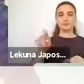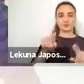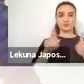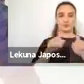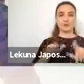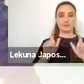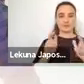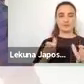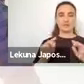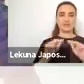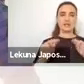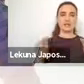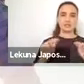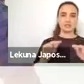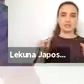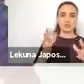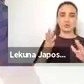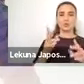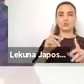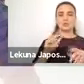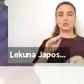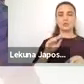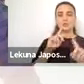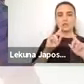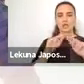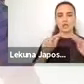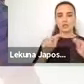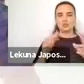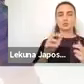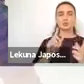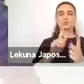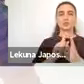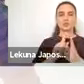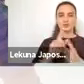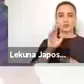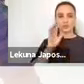დამეთანხმებიან, ლექცია არის თუ ტრენინგი არის თუ შეხვედრა არის,